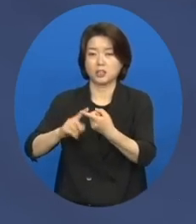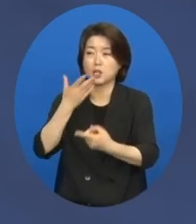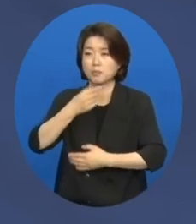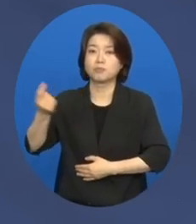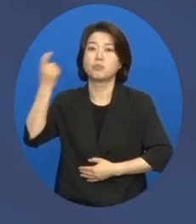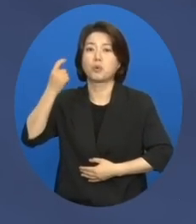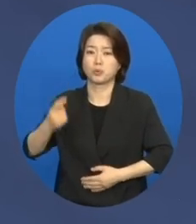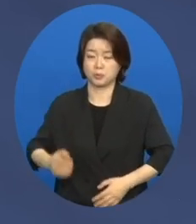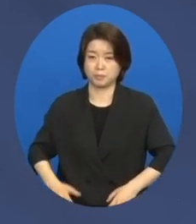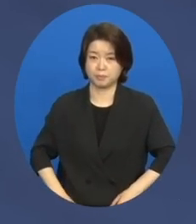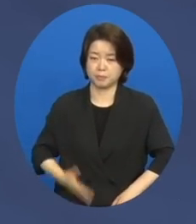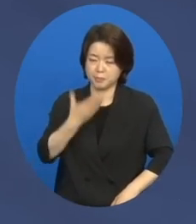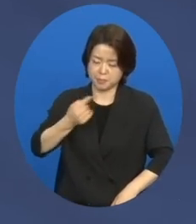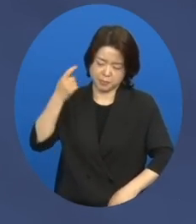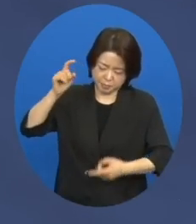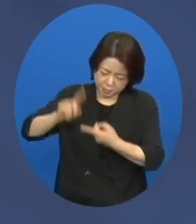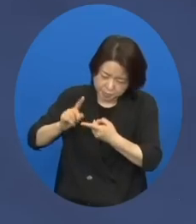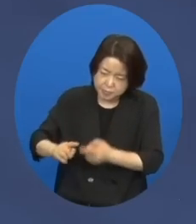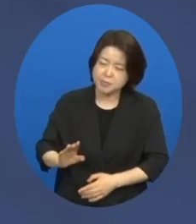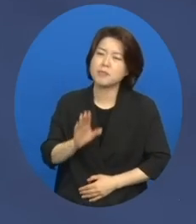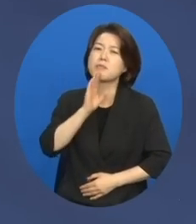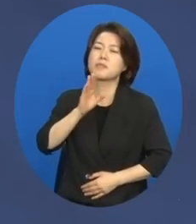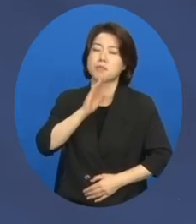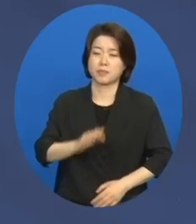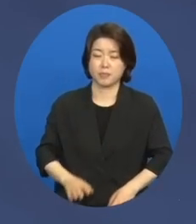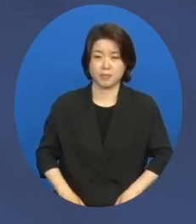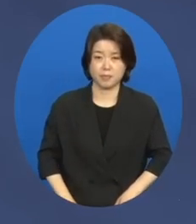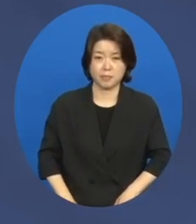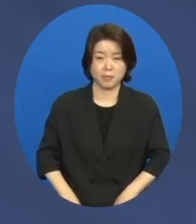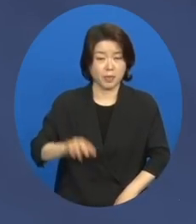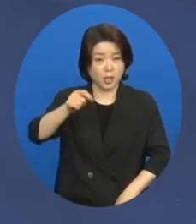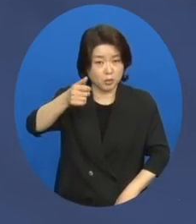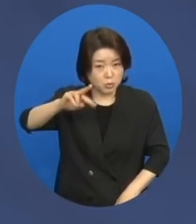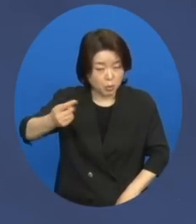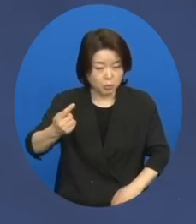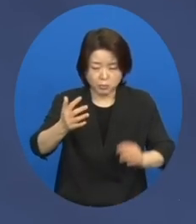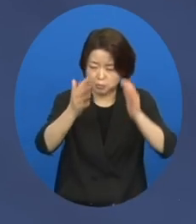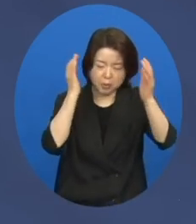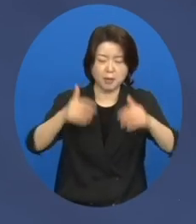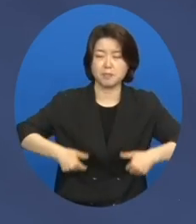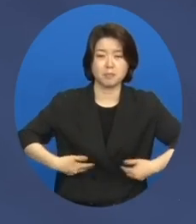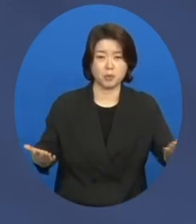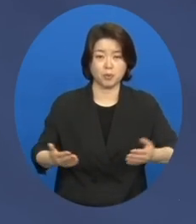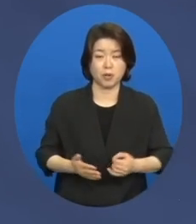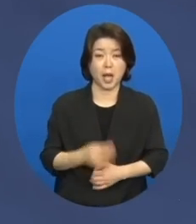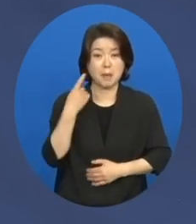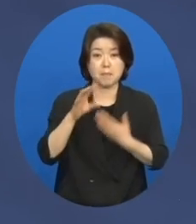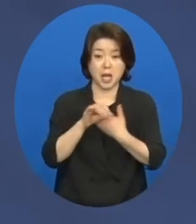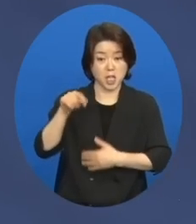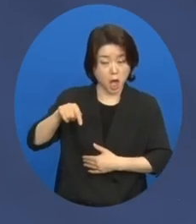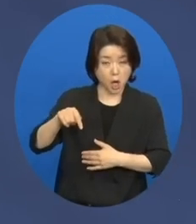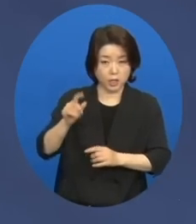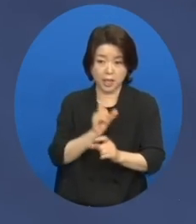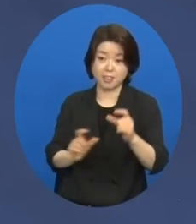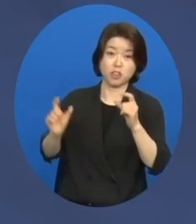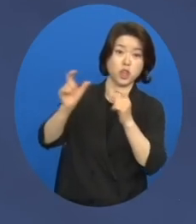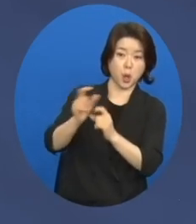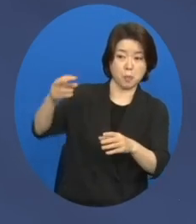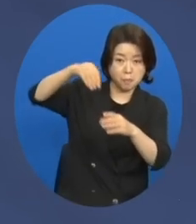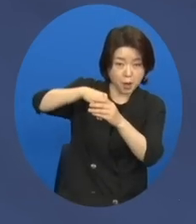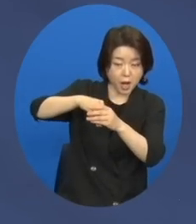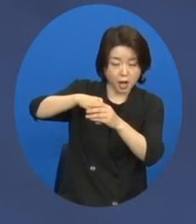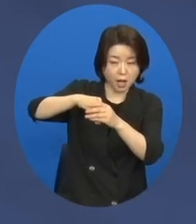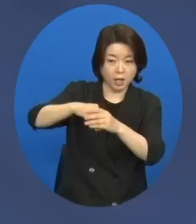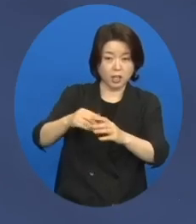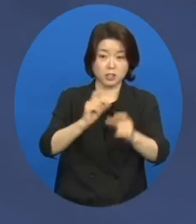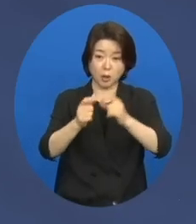복음이야말로 실제야. 그러니까 조금도 혼돈될 게 없어. 만약에 여기에다가 뭘 덧붙이거나